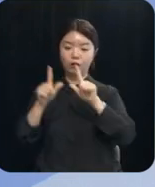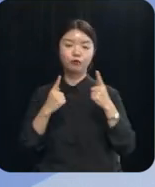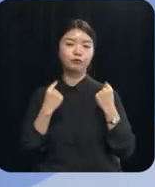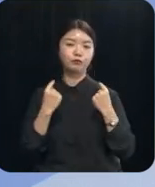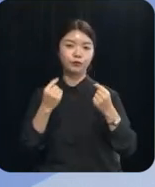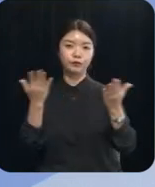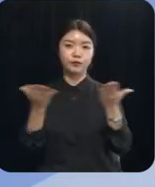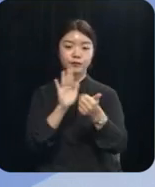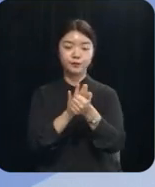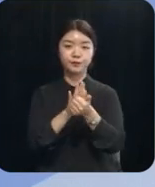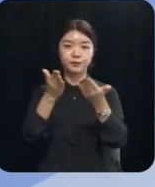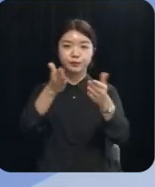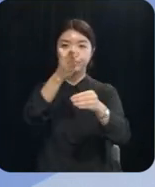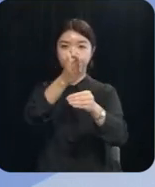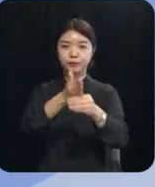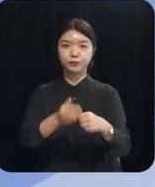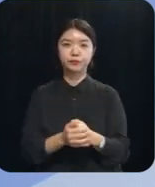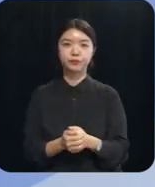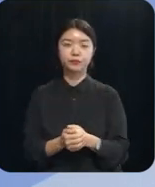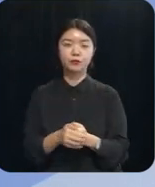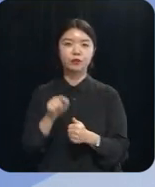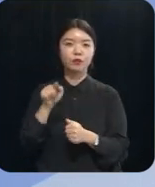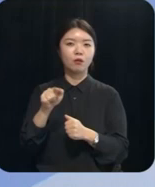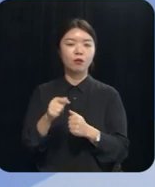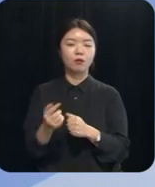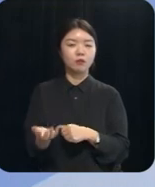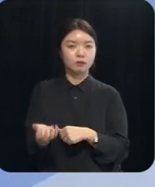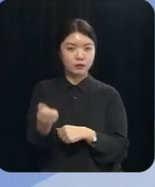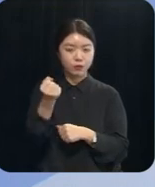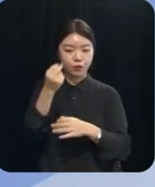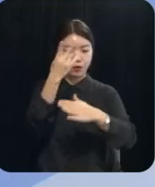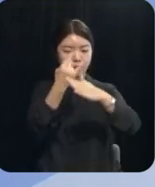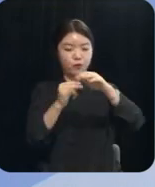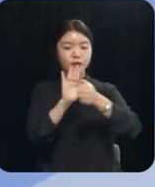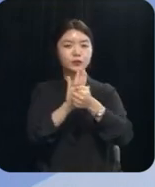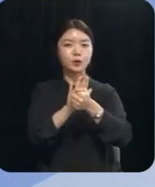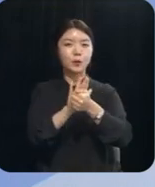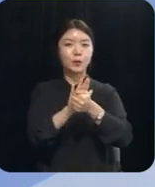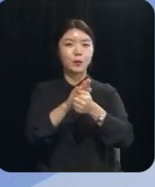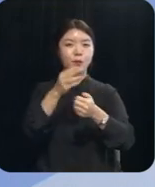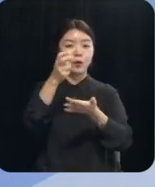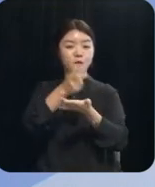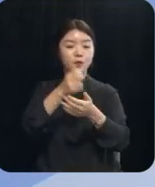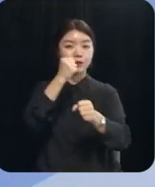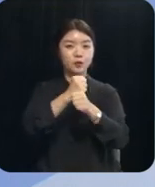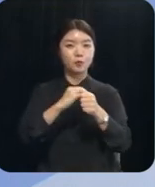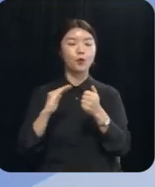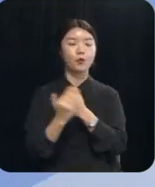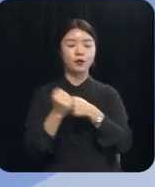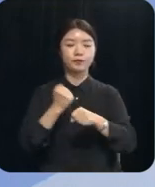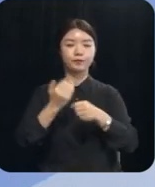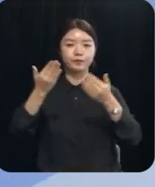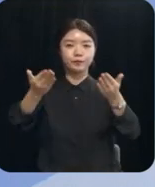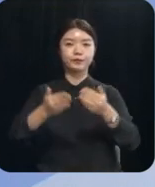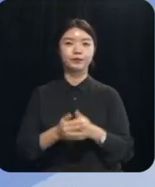일을 지원해줘야 됩니다. 그것들을 위해서 해녀지원법을 만들어서 해녀들을 보호해 나가겠습니다.